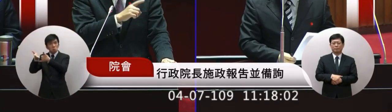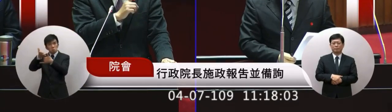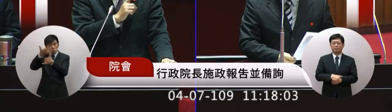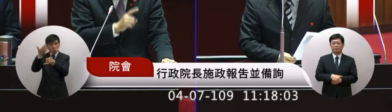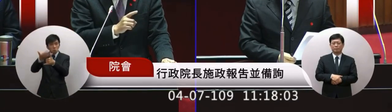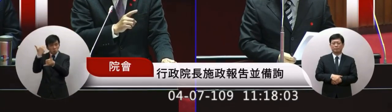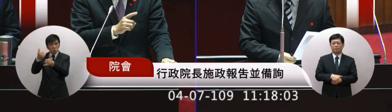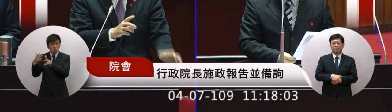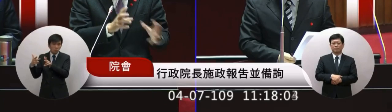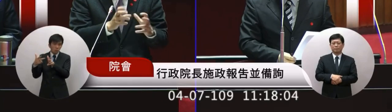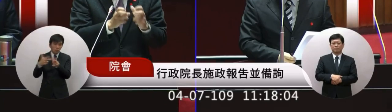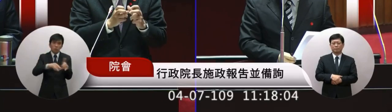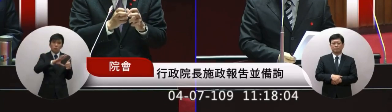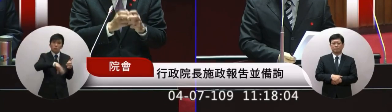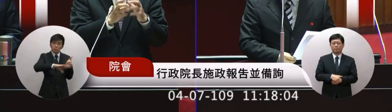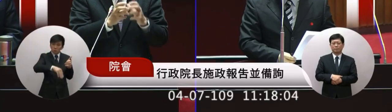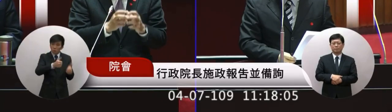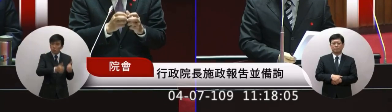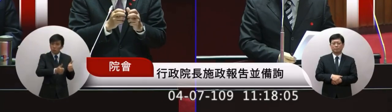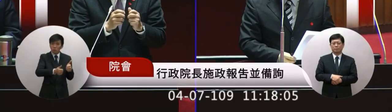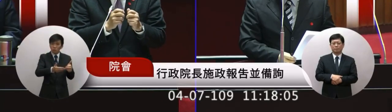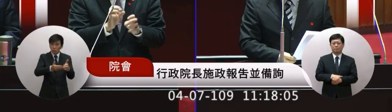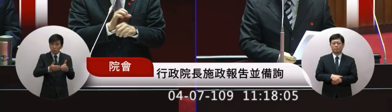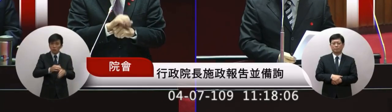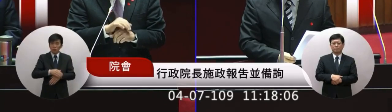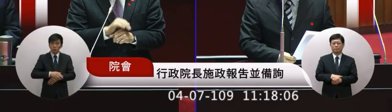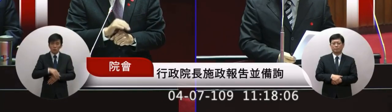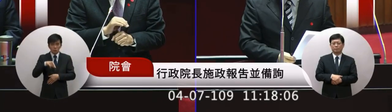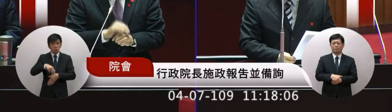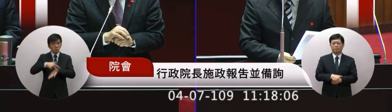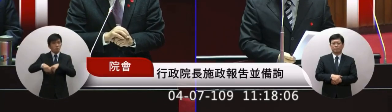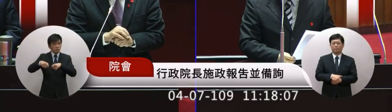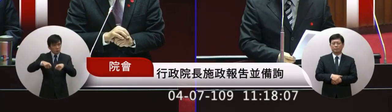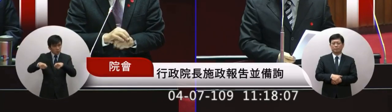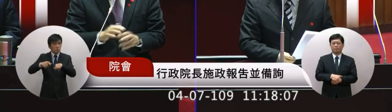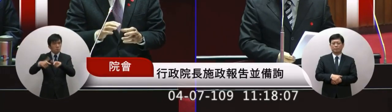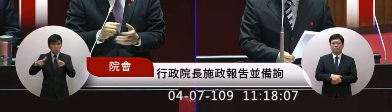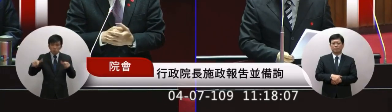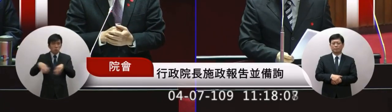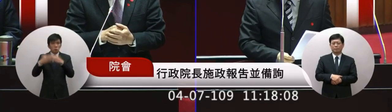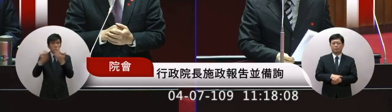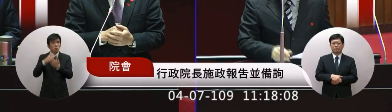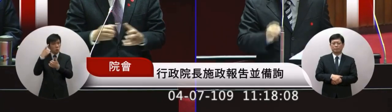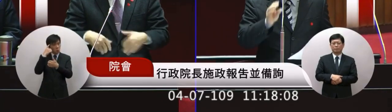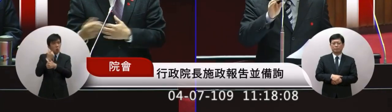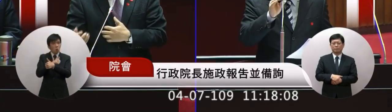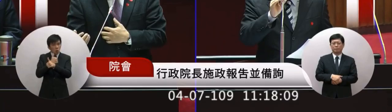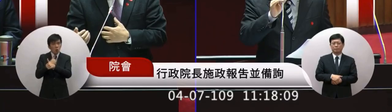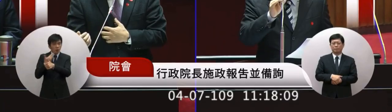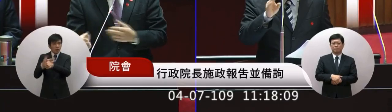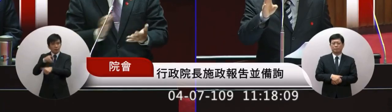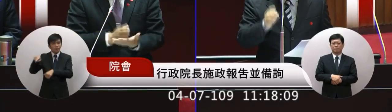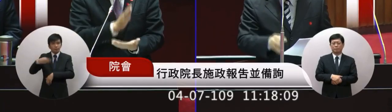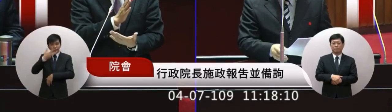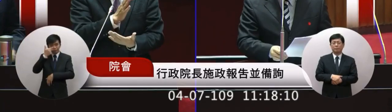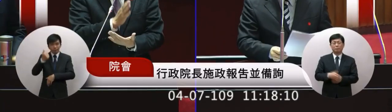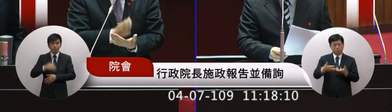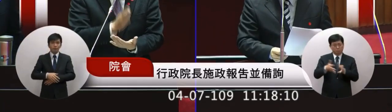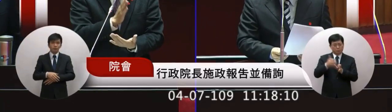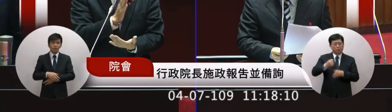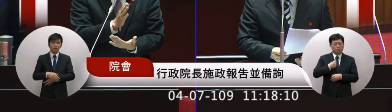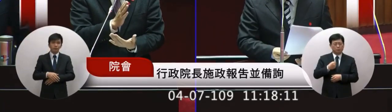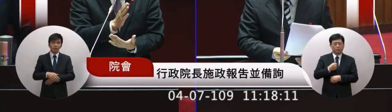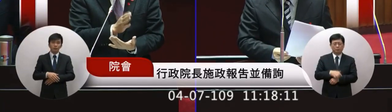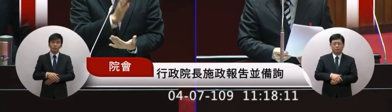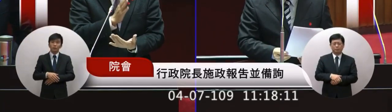部去应考的这种可能性，所以我们把相关的弹性还是做一定的保留啦，因为有些孩子确实要有家长， 但 是